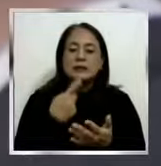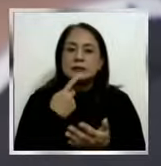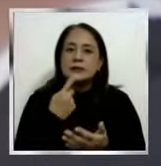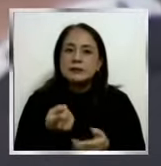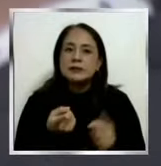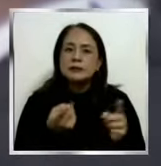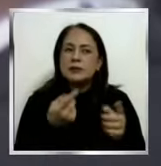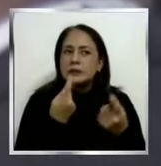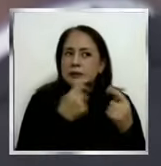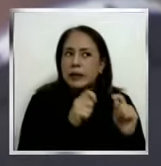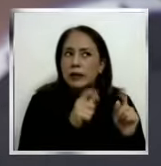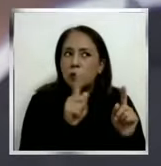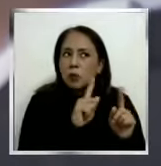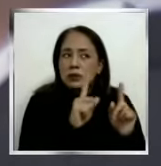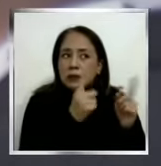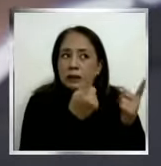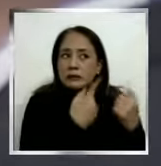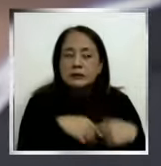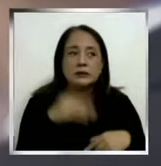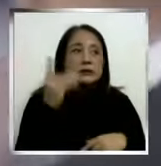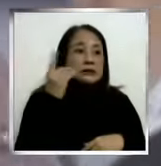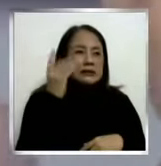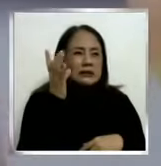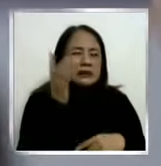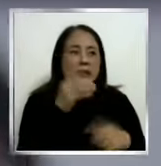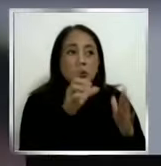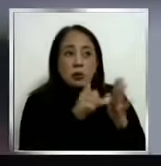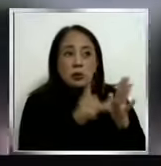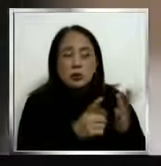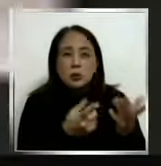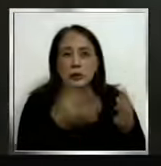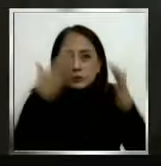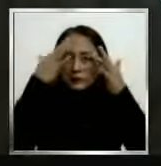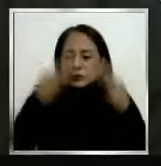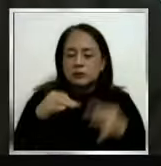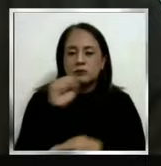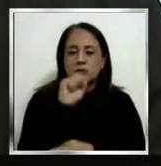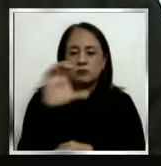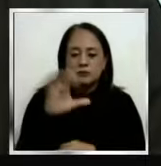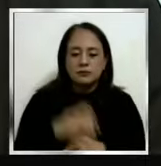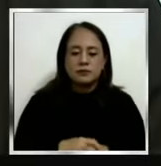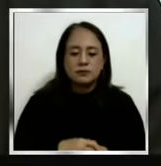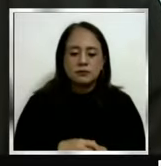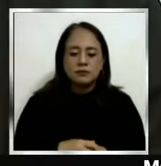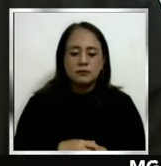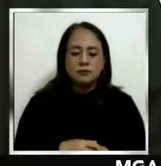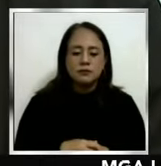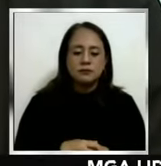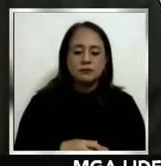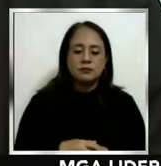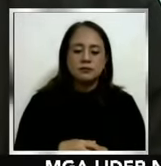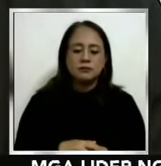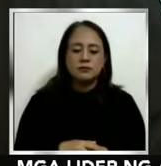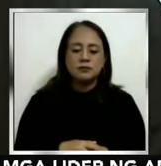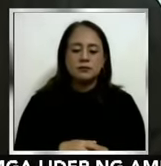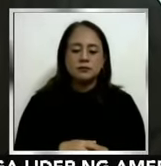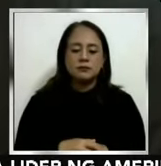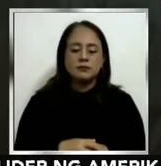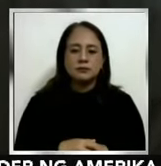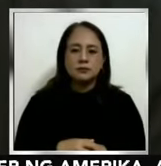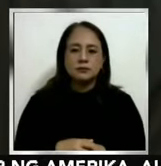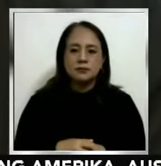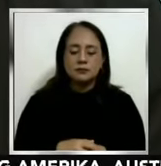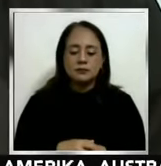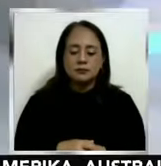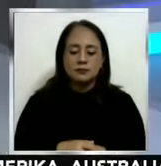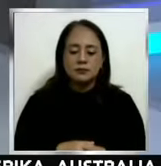ni Cornejo at ng kanyang abogado hinggil sa naging desisyon ng korte. Para sa GMA Integrated News, Dano Tingkungko, Nakatutok, 24